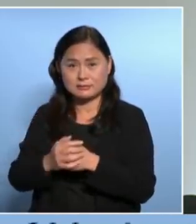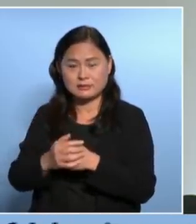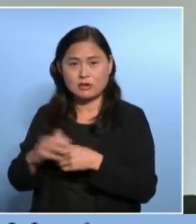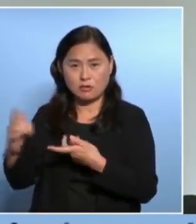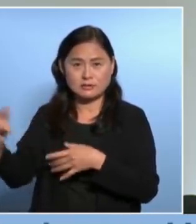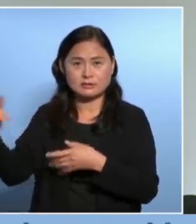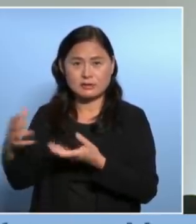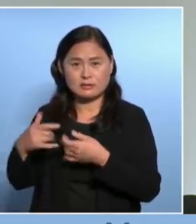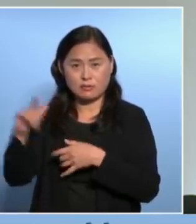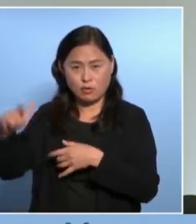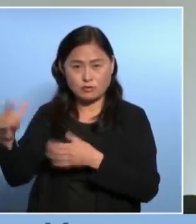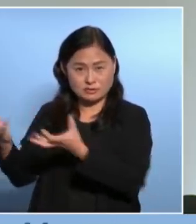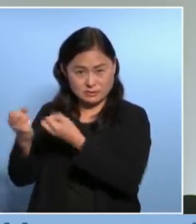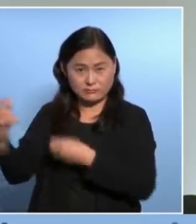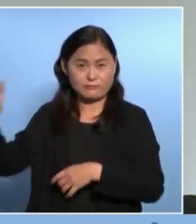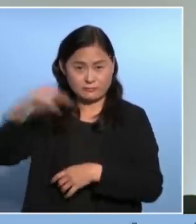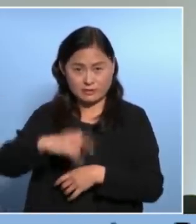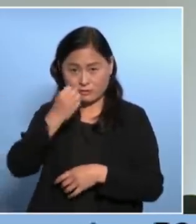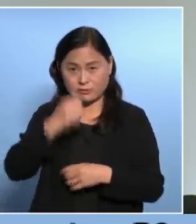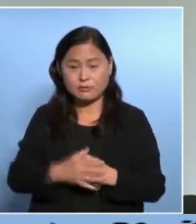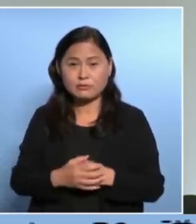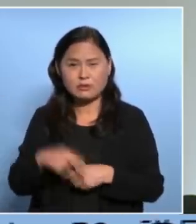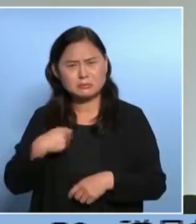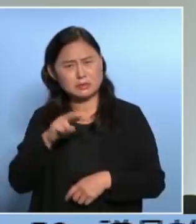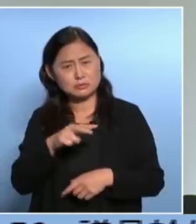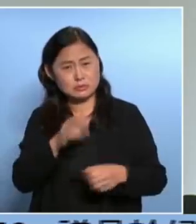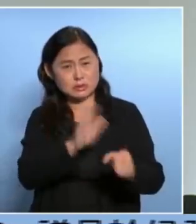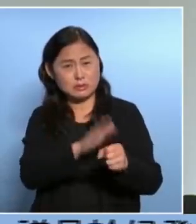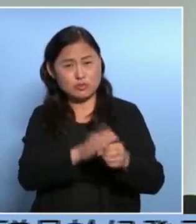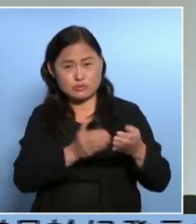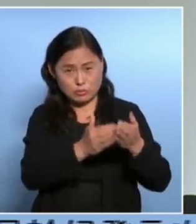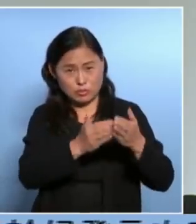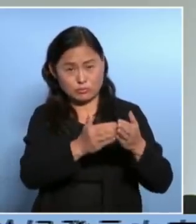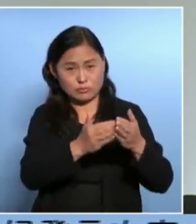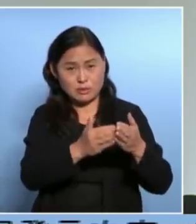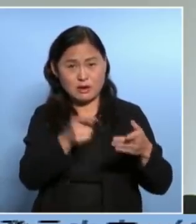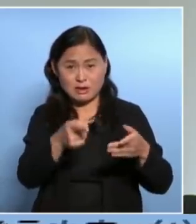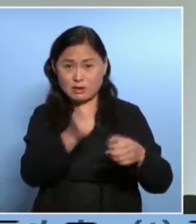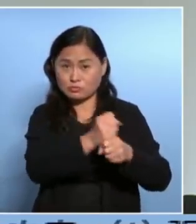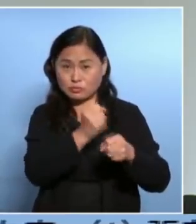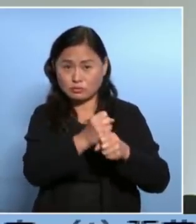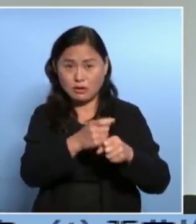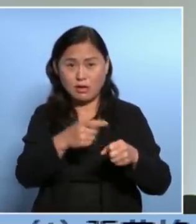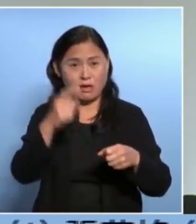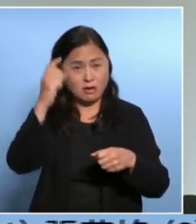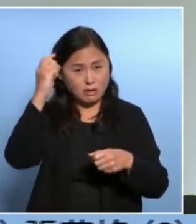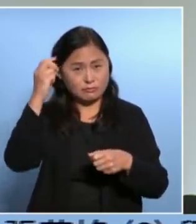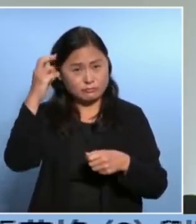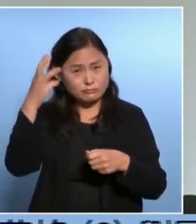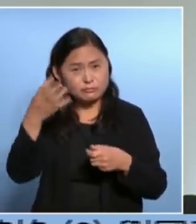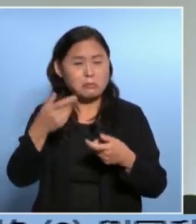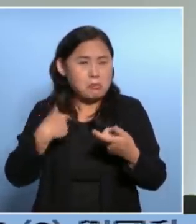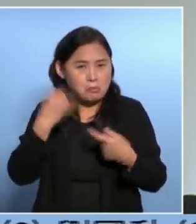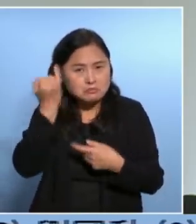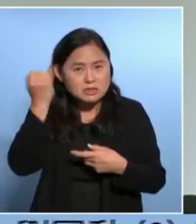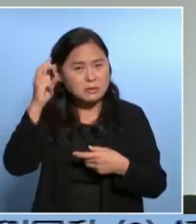行？他們看著日本的郵輪，你們做得是幾日？我不知道是不是幾